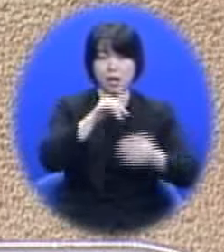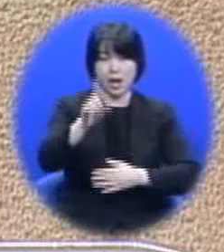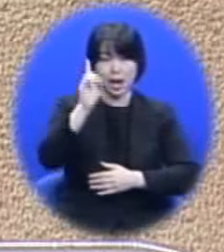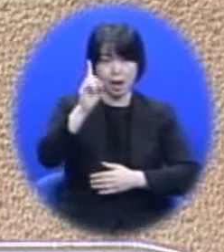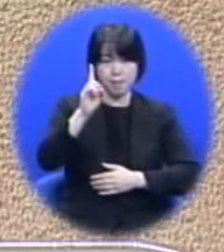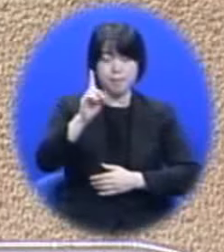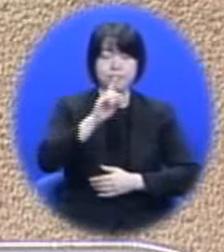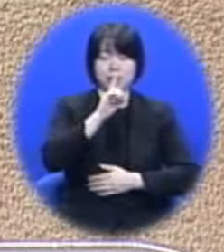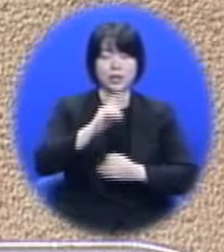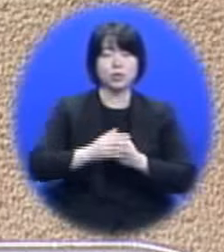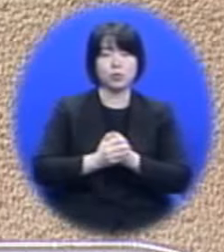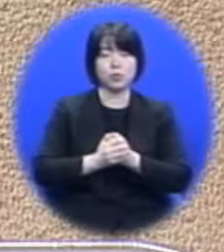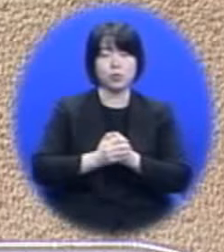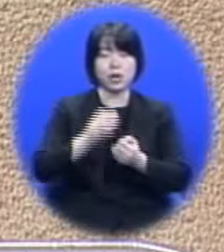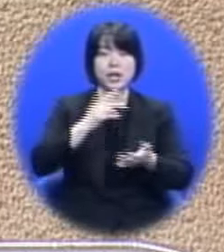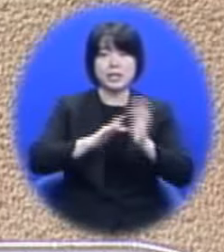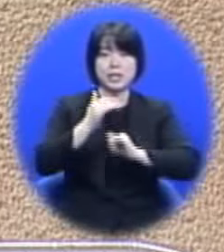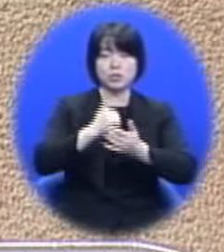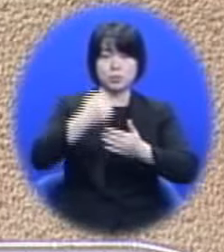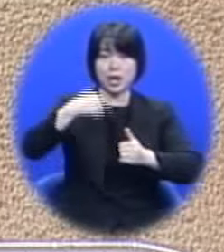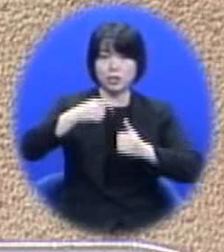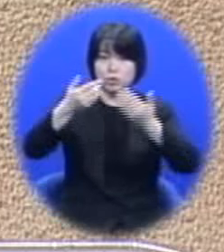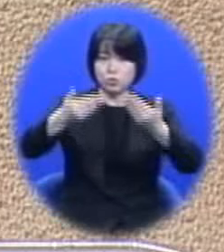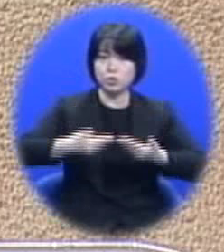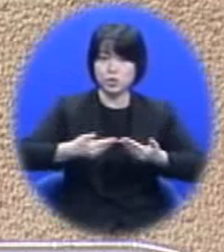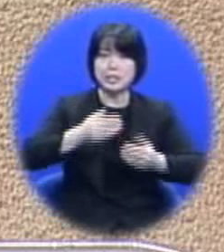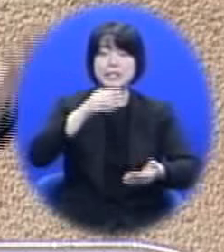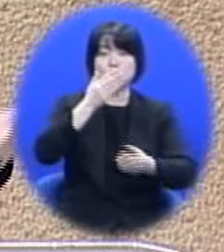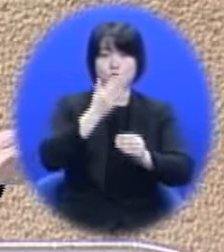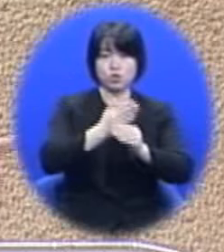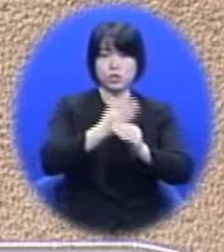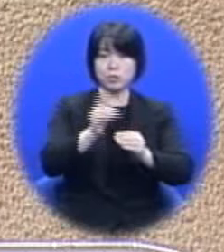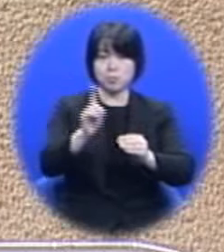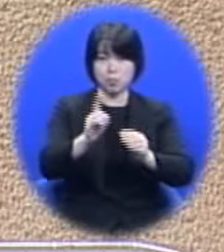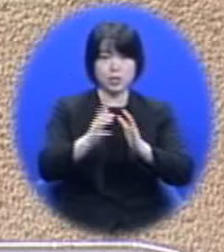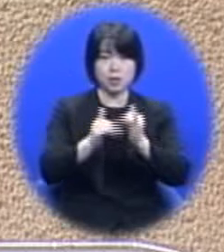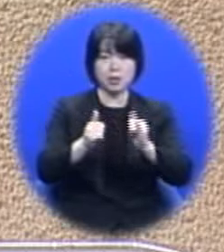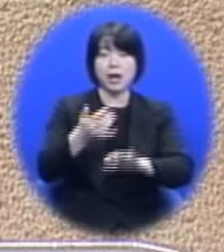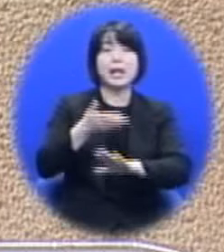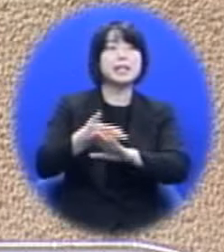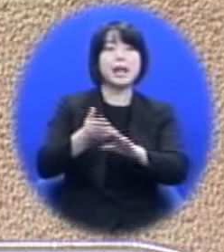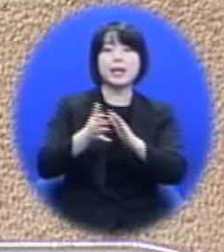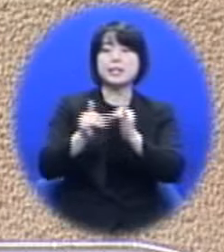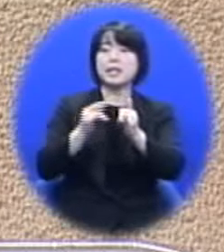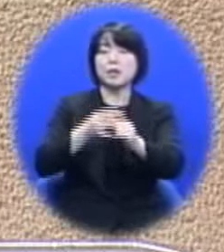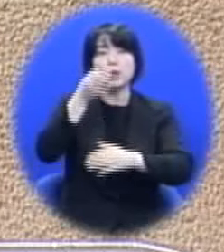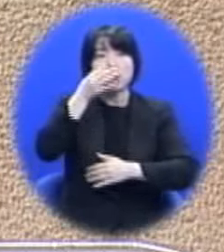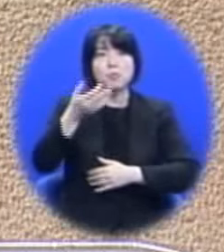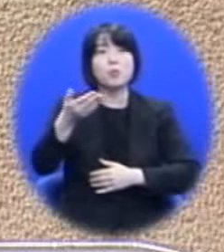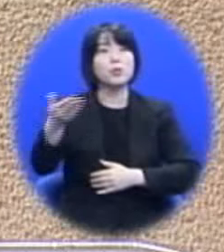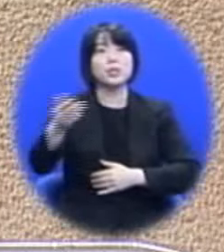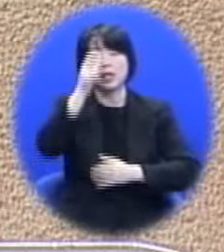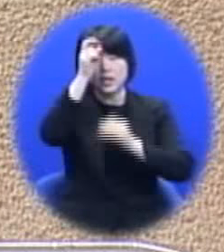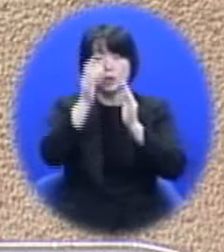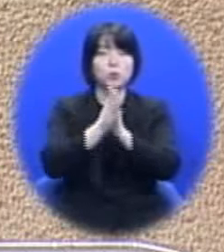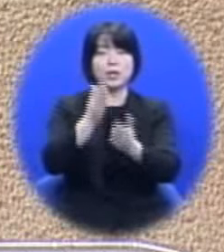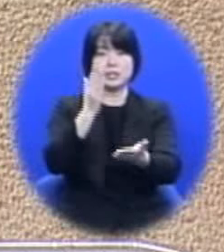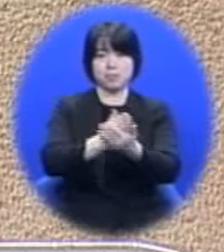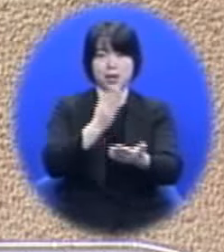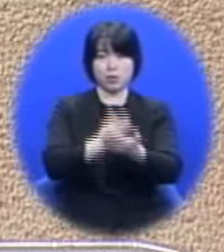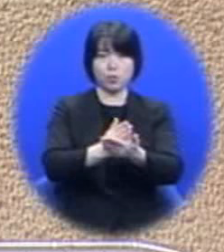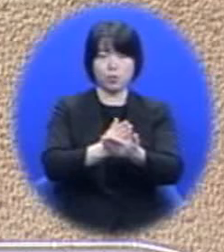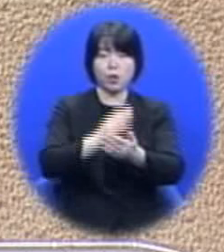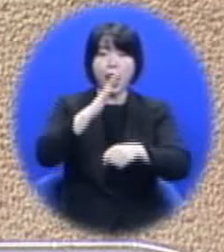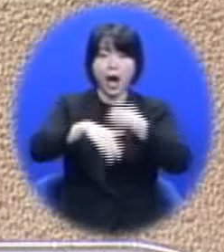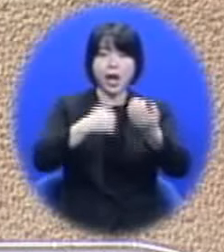한마디로 예수님이 가르치신 내용의 핵심은 사람 보이게 제발 좀 기도하지 말고 하나님을 향하여